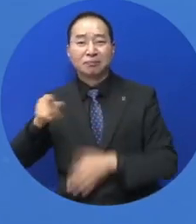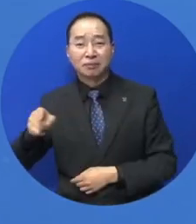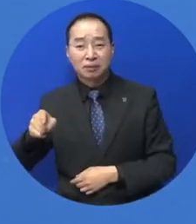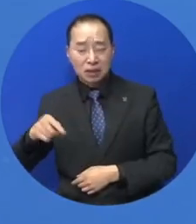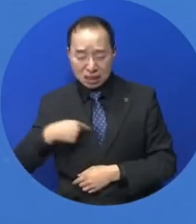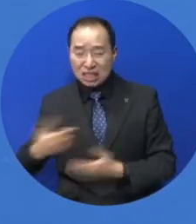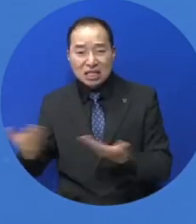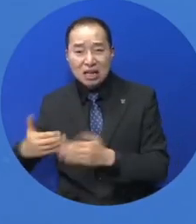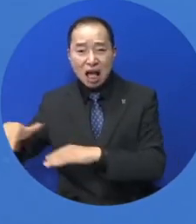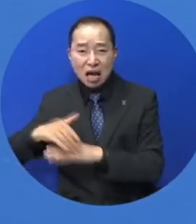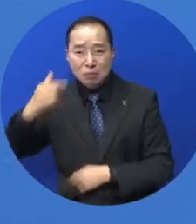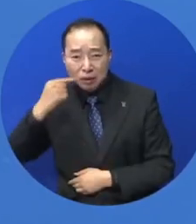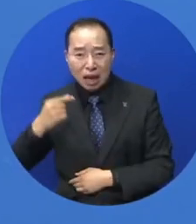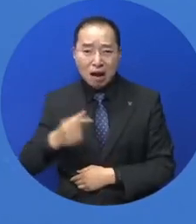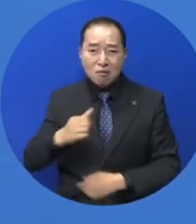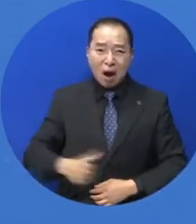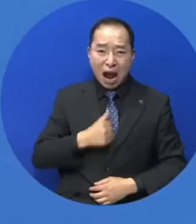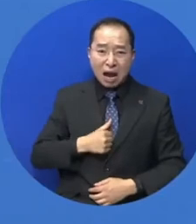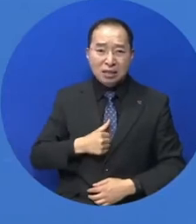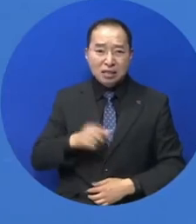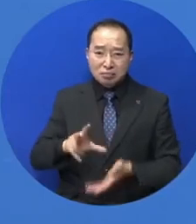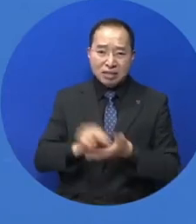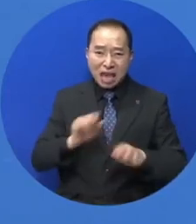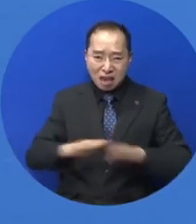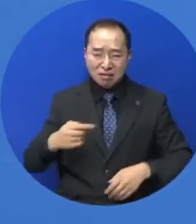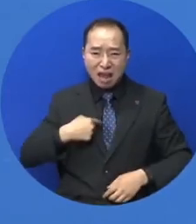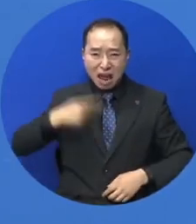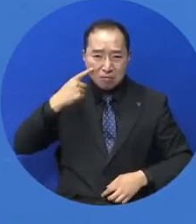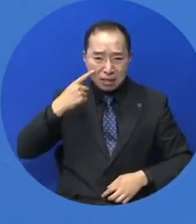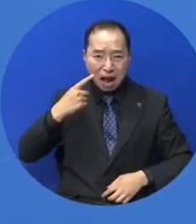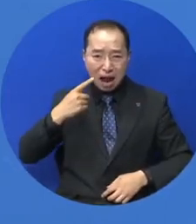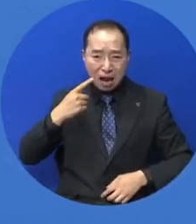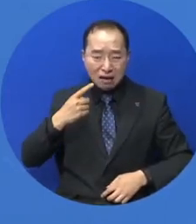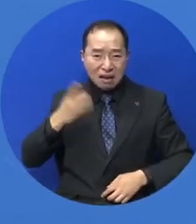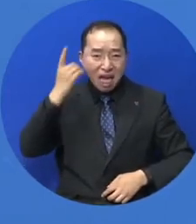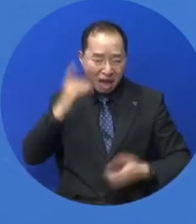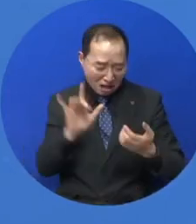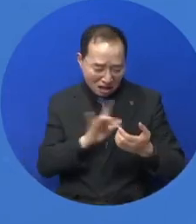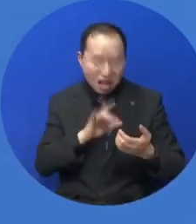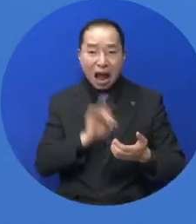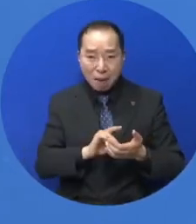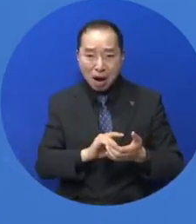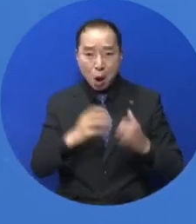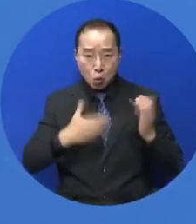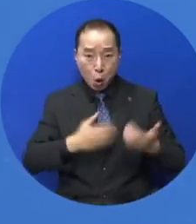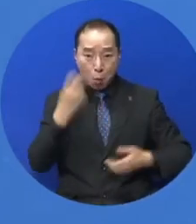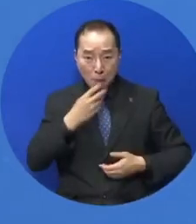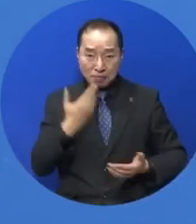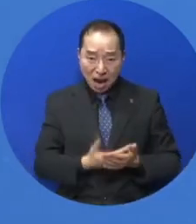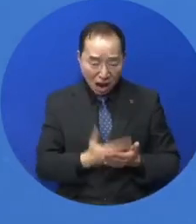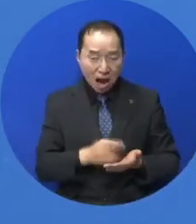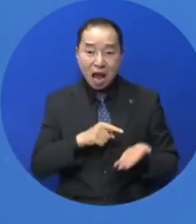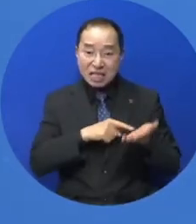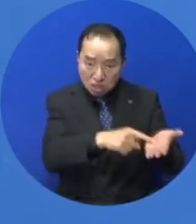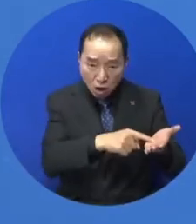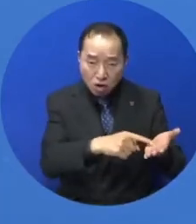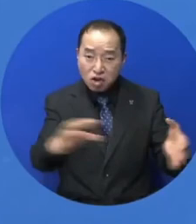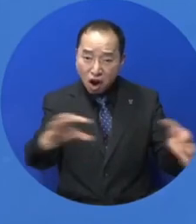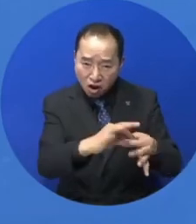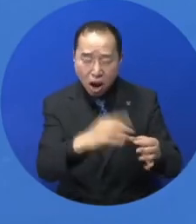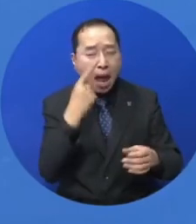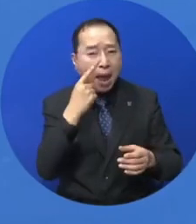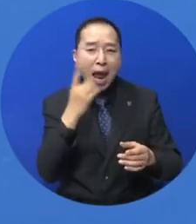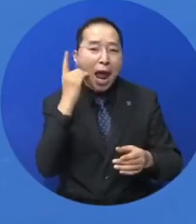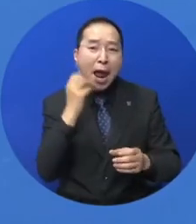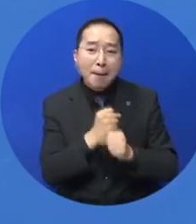없어서 너무 화가 나서 차라리 내가 이 문제를 해결해보겠다라고 뛰어든 그러한 젊은 우리 여성 기업가들이 많이 있는데요.